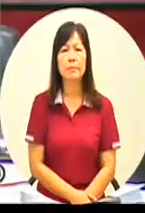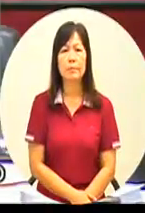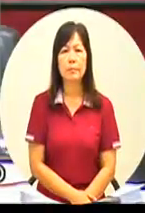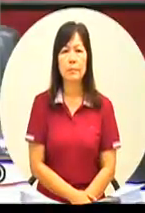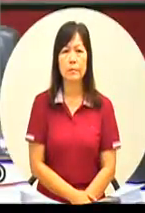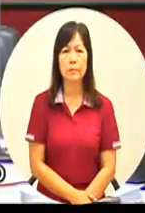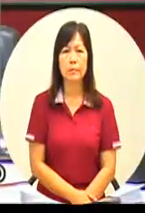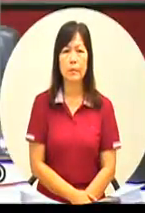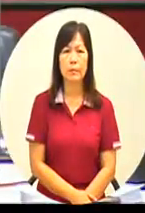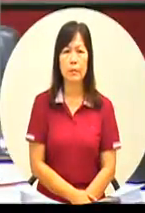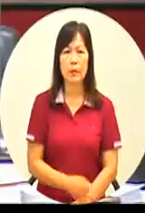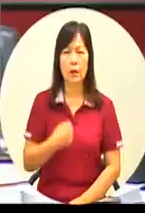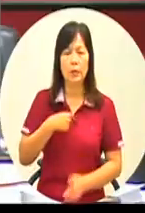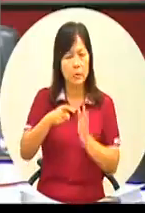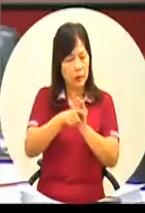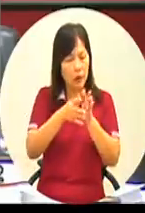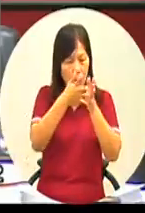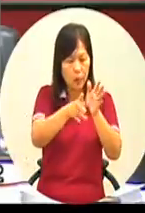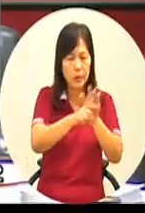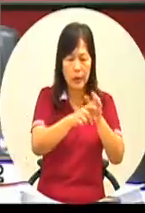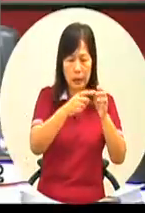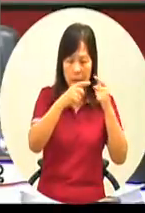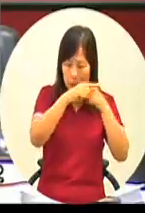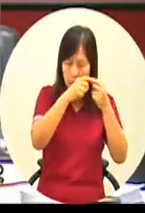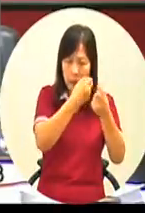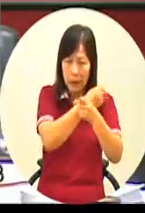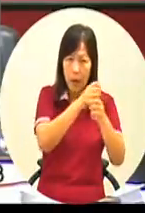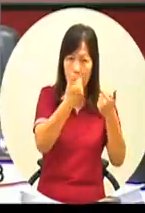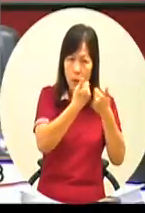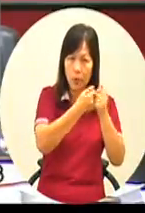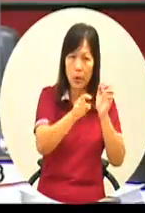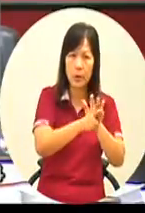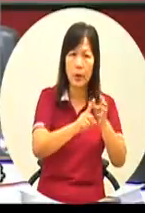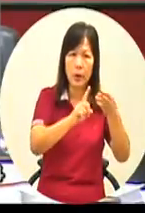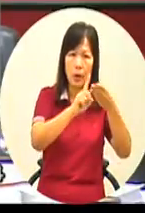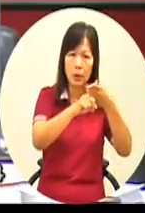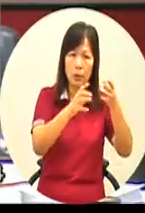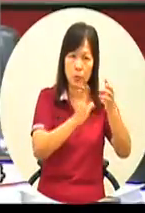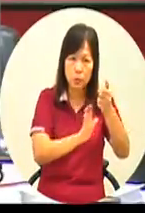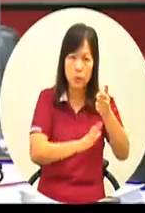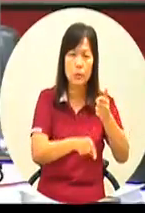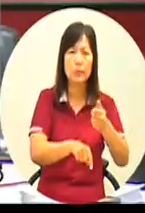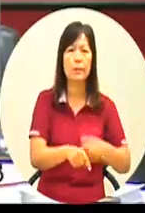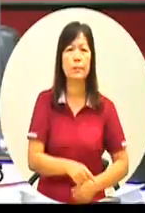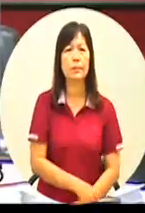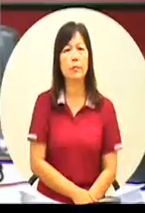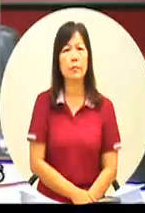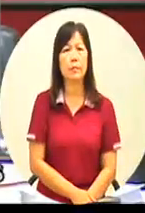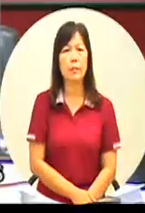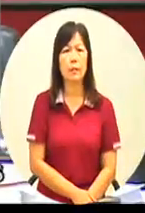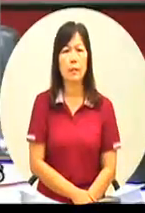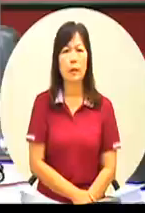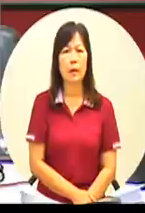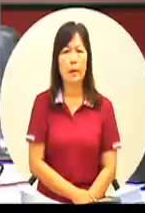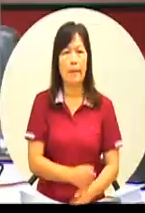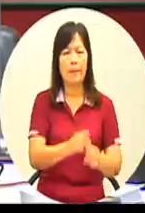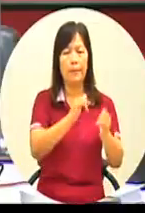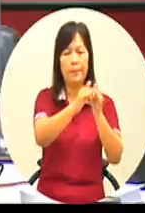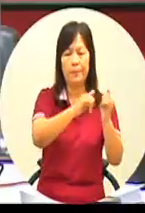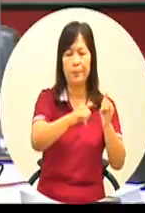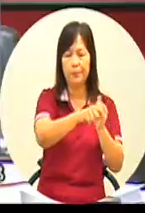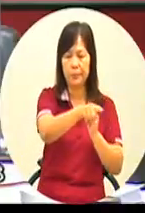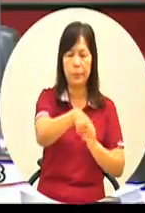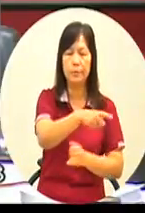的这个研考会刘主委哈，刘主委，因为这个百姓的反应